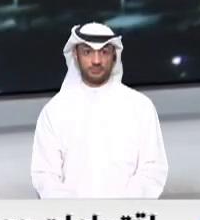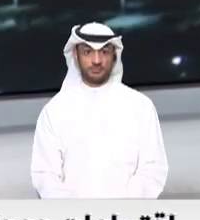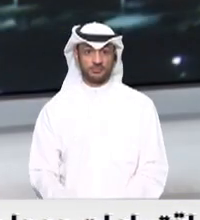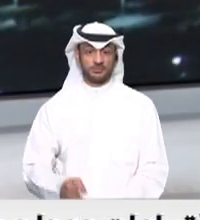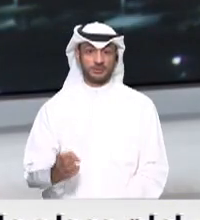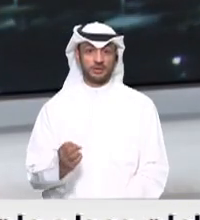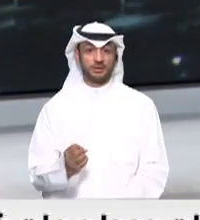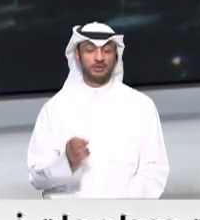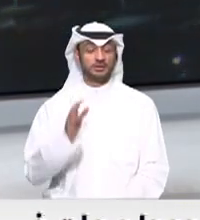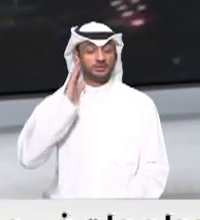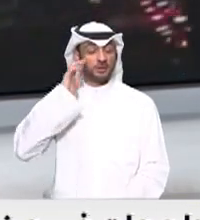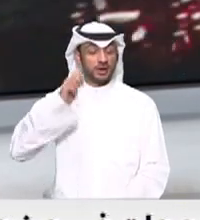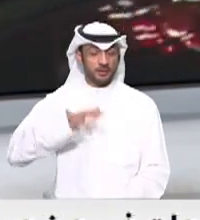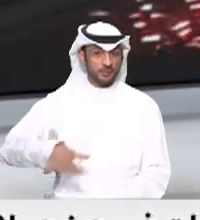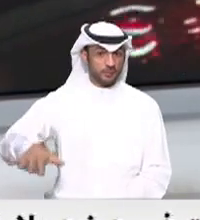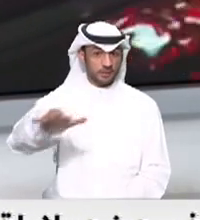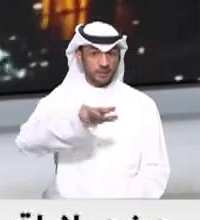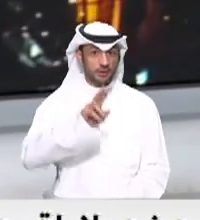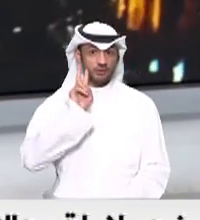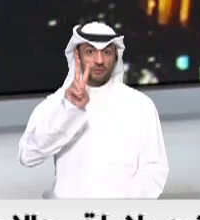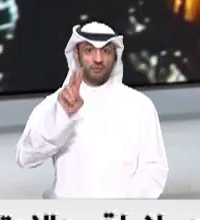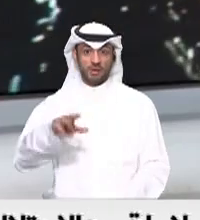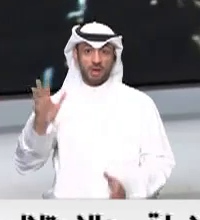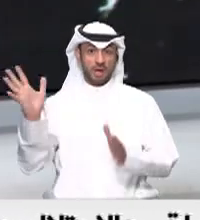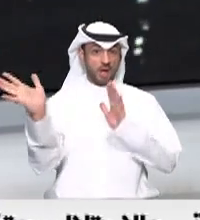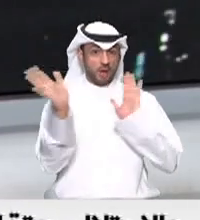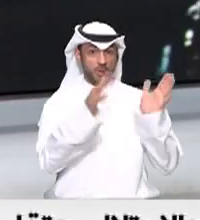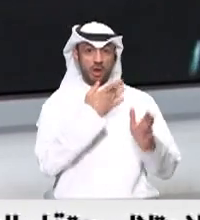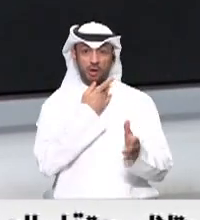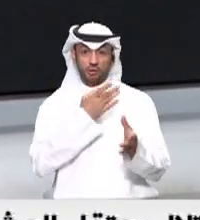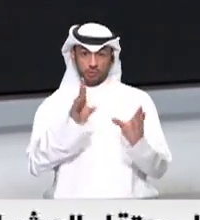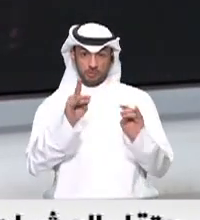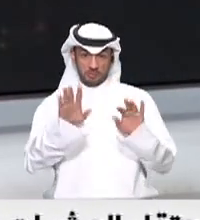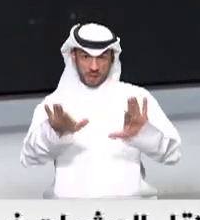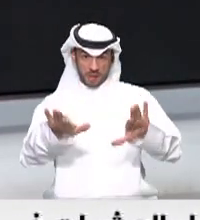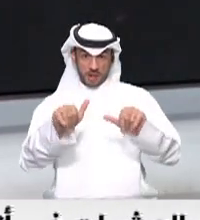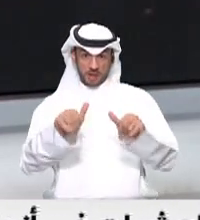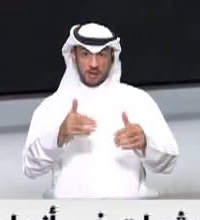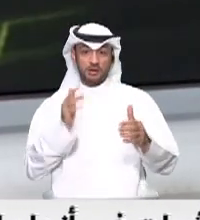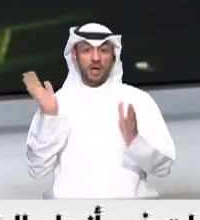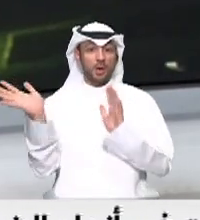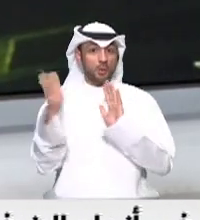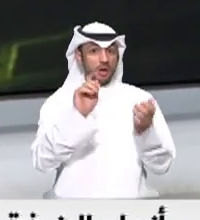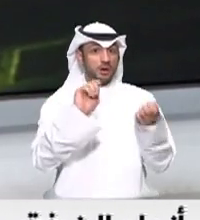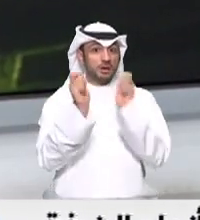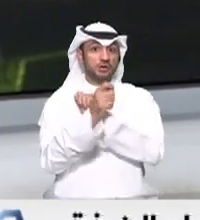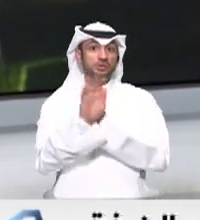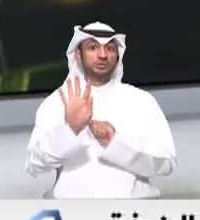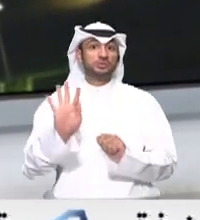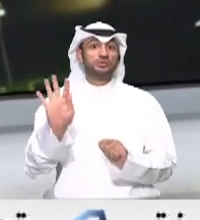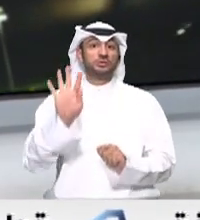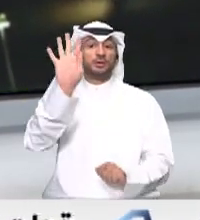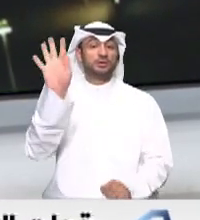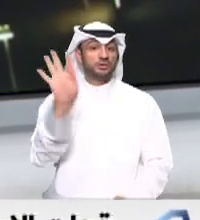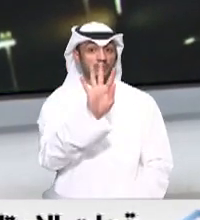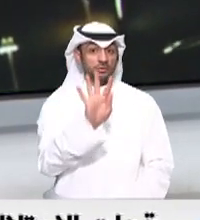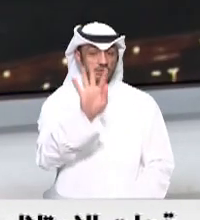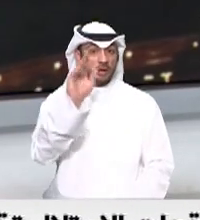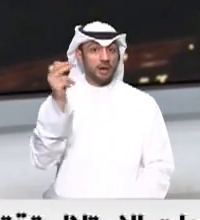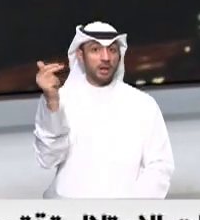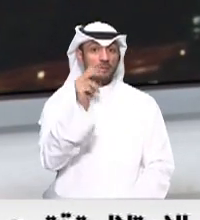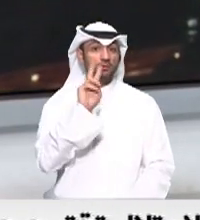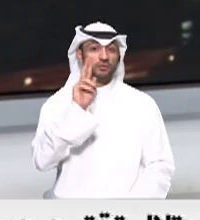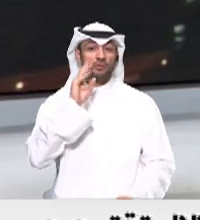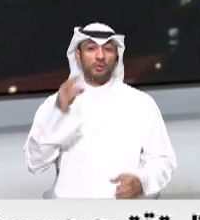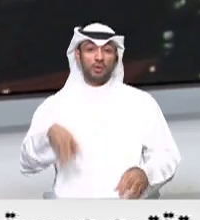اسعد الله اوقاتكم اعزائي المشاهدين الهوا الكوس راح ينتهي باذن الله خلال الايام القادمه هو شمالي غربي وفرص لنشاطه على فترات وفرص لغبار